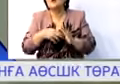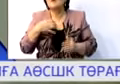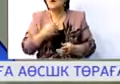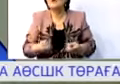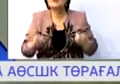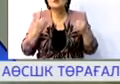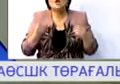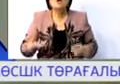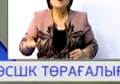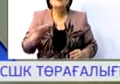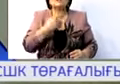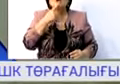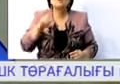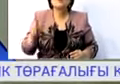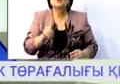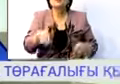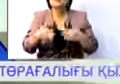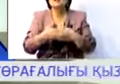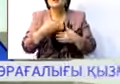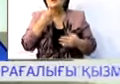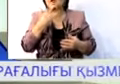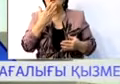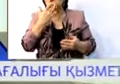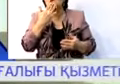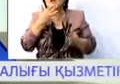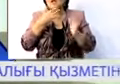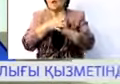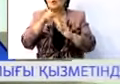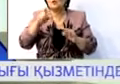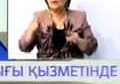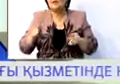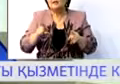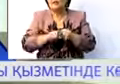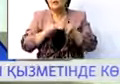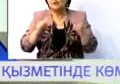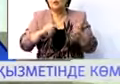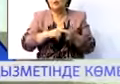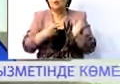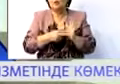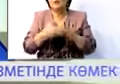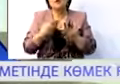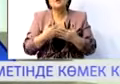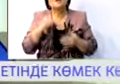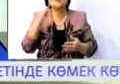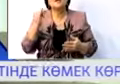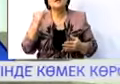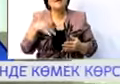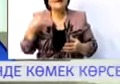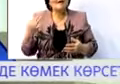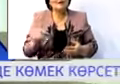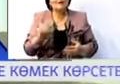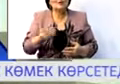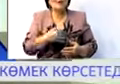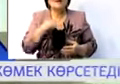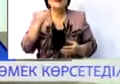зор. Біздің музейдің жанынан жас өлкетанушылар жобасы құрылды. Қазір жұмыс жасап жатыр. Ол жоба тарихқа қызығушылығы,